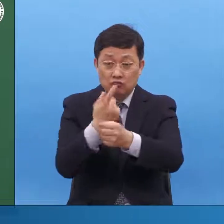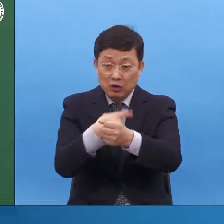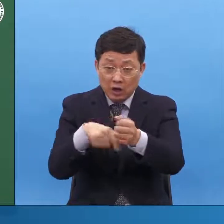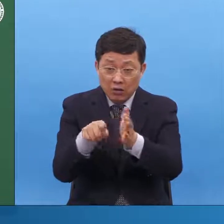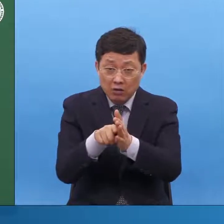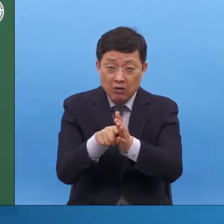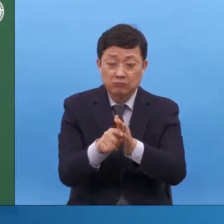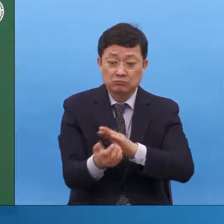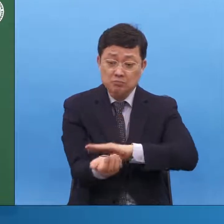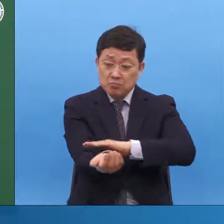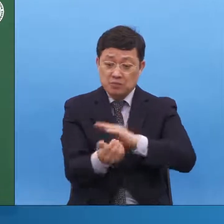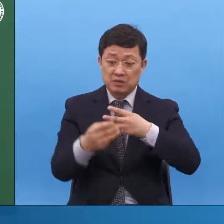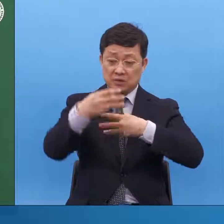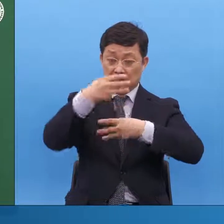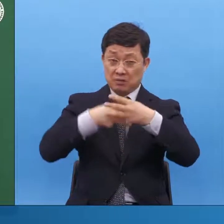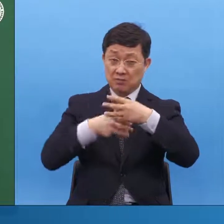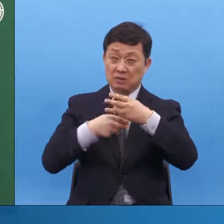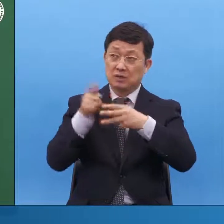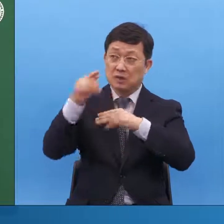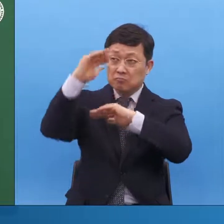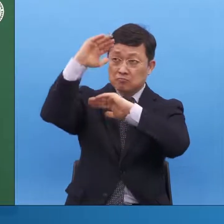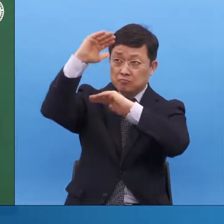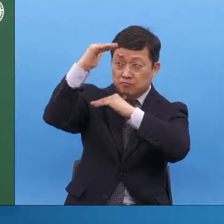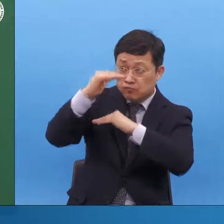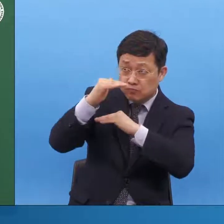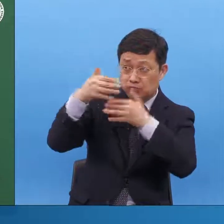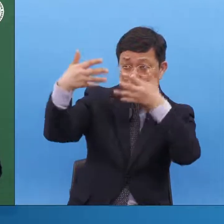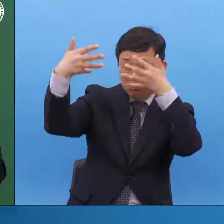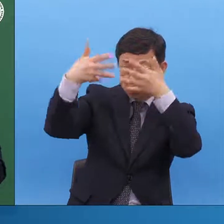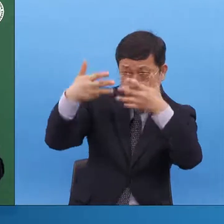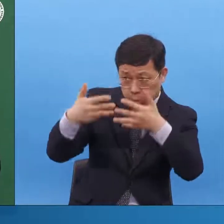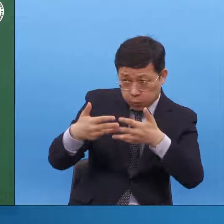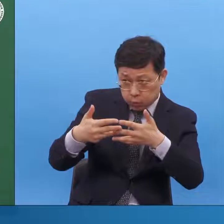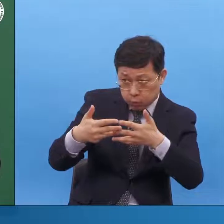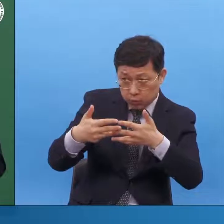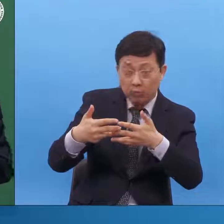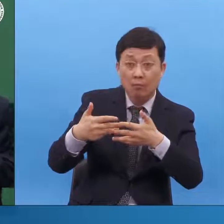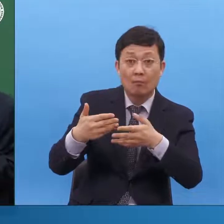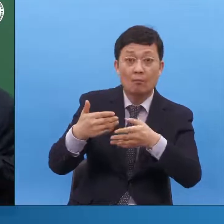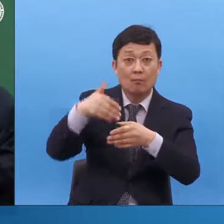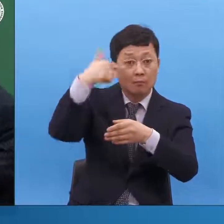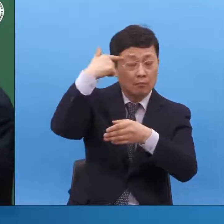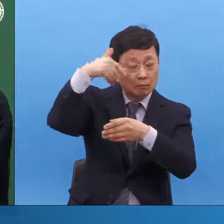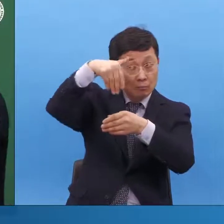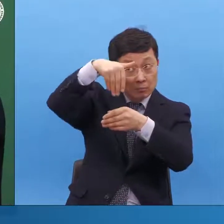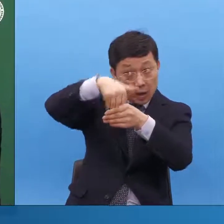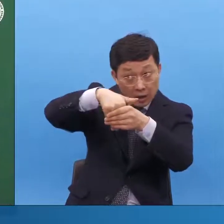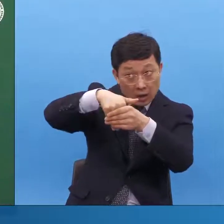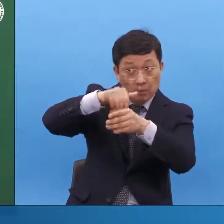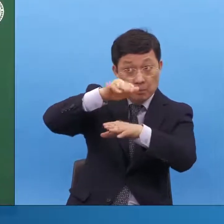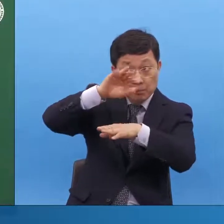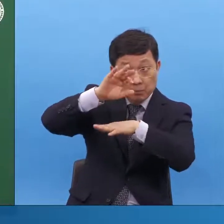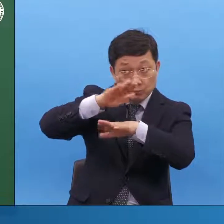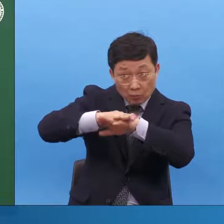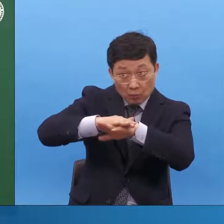렘넌트 때 딱 하면 무조건 승리합니다. And no one can steal this away. And so if you do it during your remnant years, then you will unconditionally 뭐 triumph. 어른들도